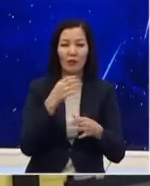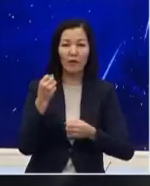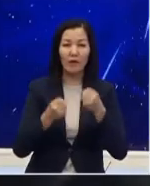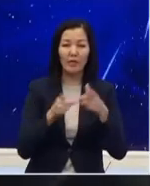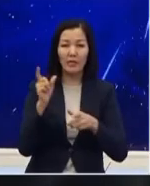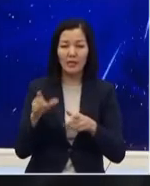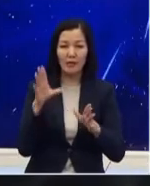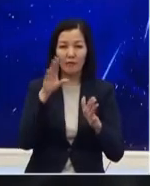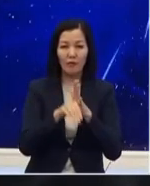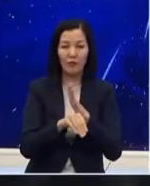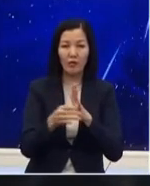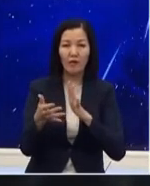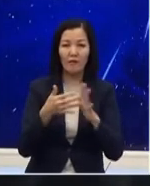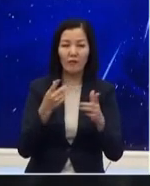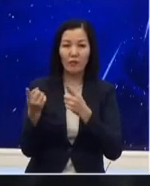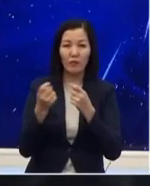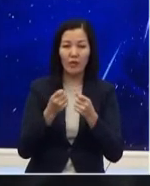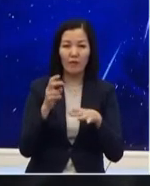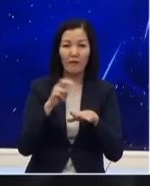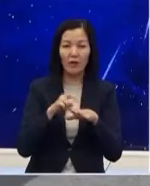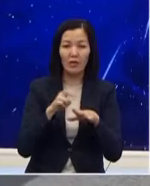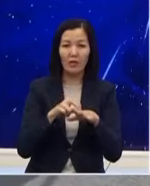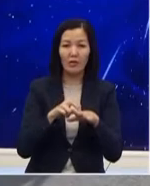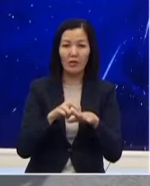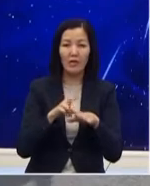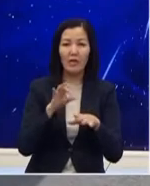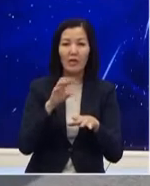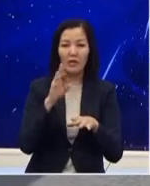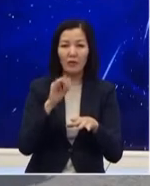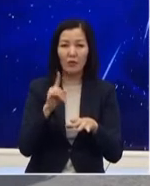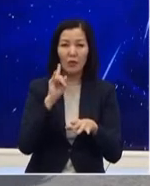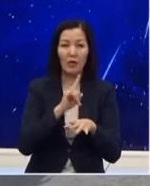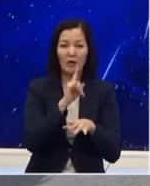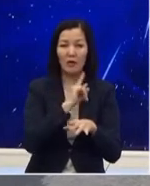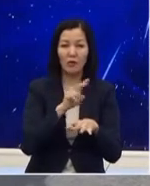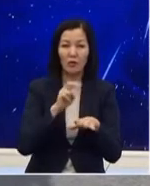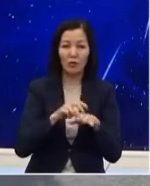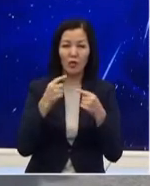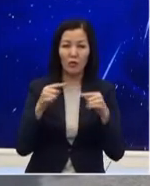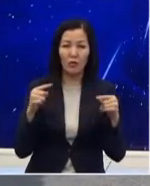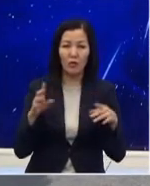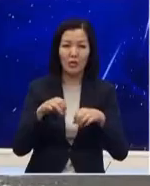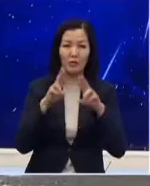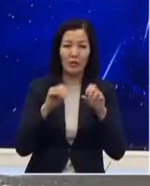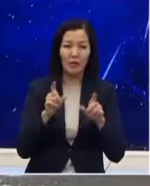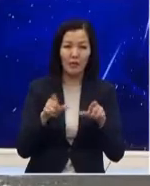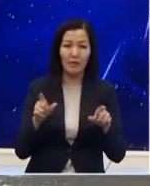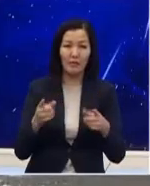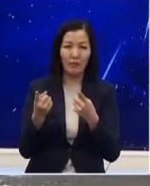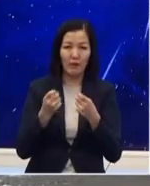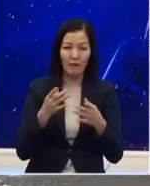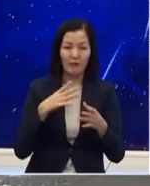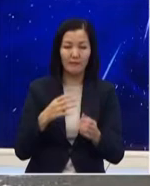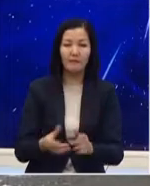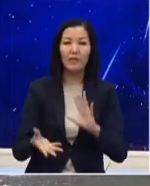случае необходимости к вызову привлекаются и врачи-консультанты. Это реаниматологи, акушер-гинекологи, неонатологи и другие специалисты. Всего